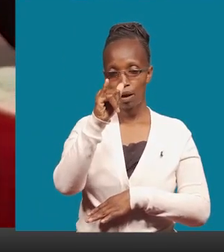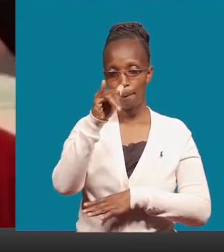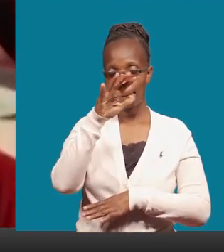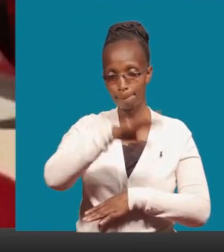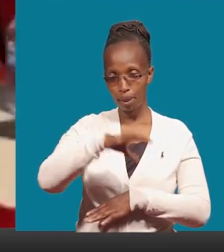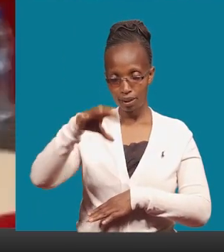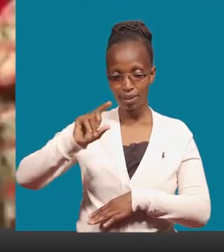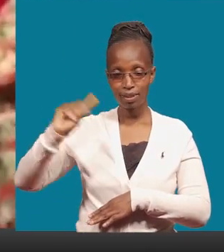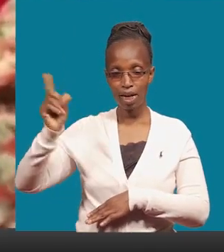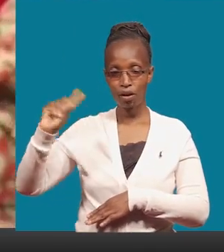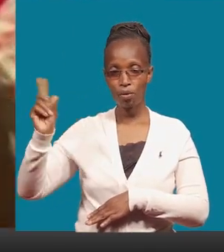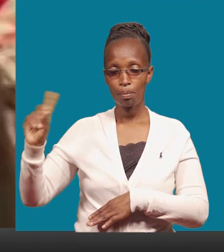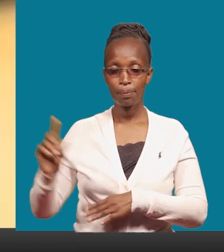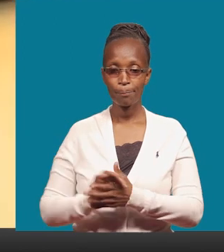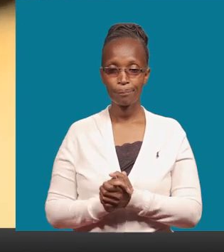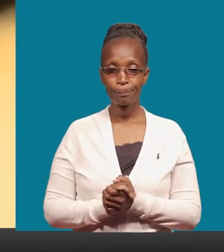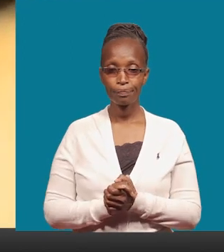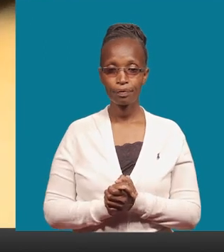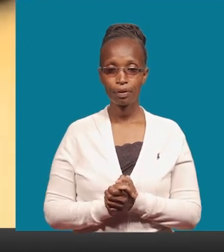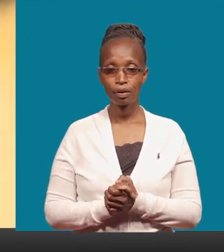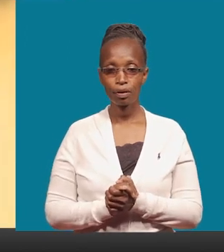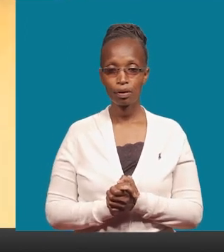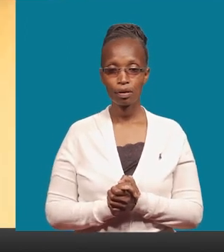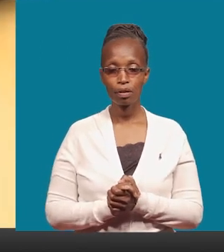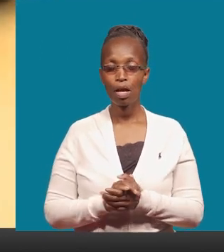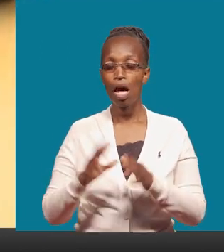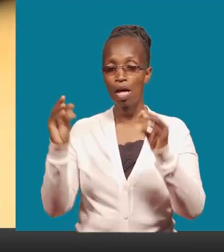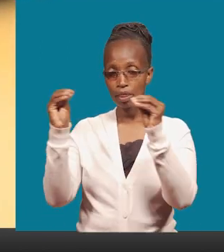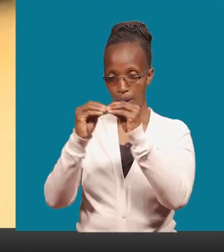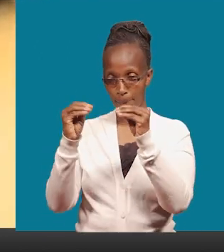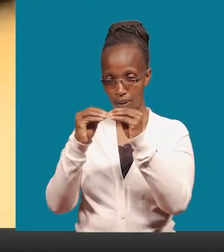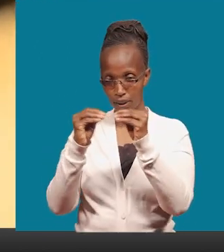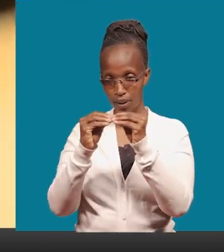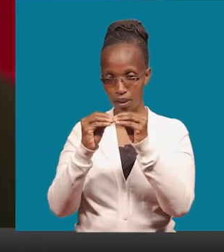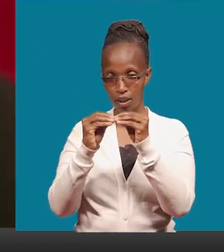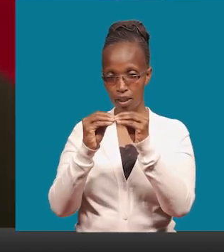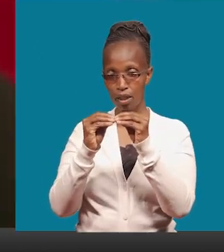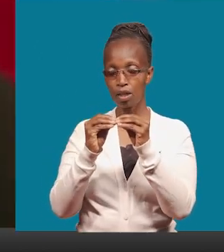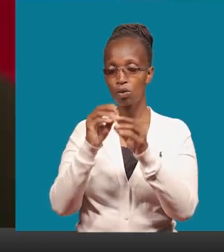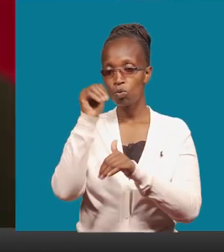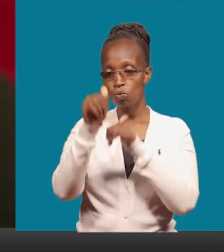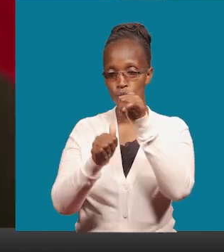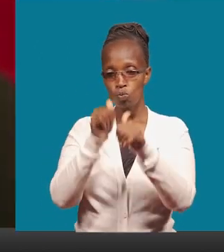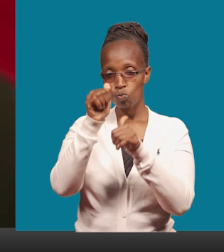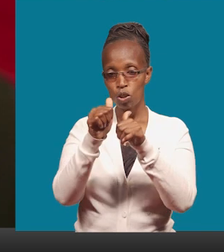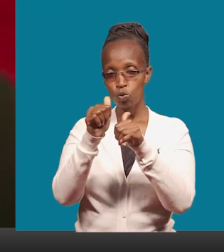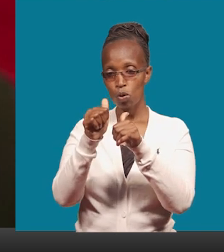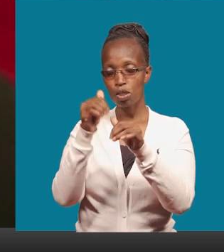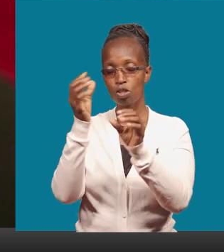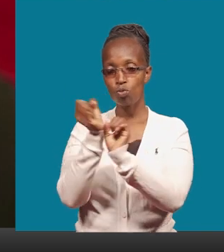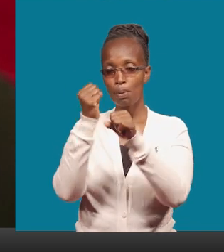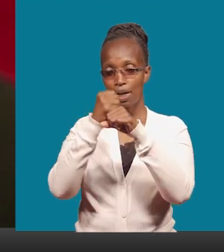jijini Nairobi. The Honorable Moses Wetangula, Speaker of the National Assembly. Mkutano huu ukiwa